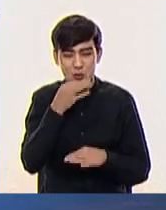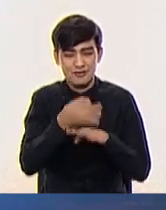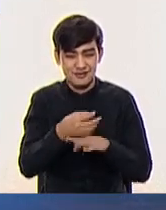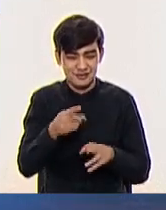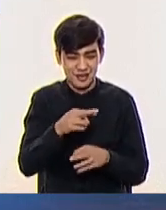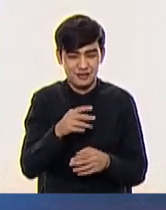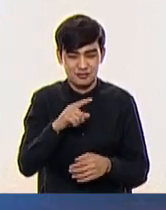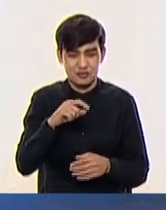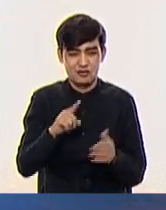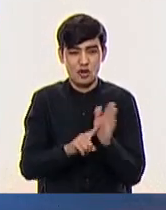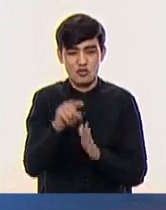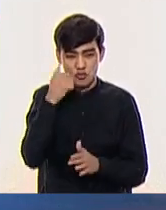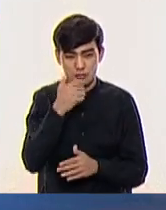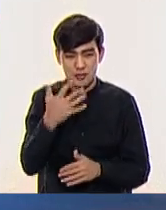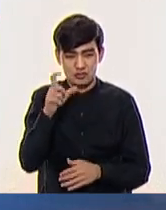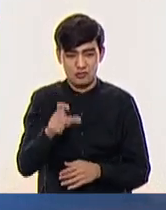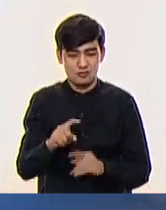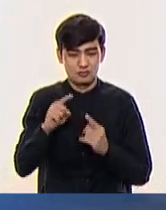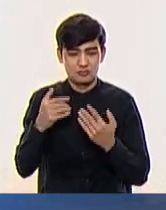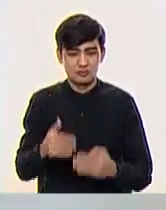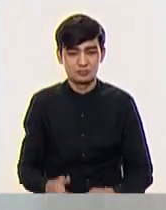с начала года привлекли уже 5.